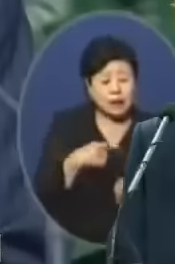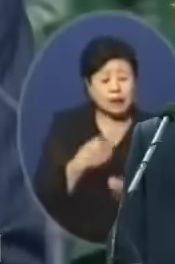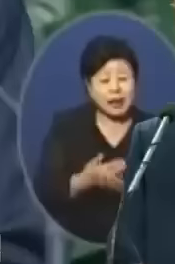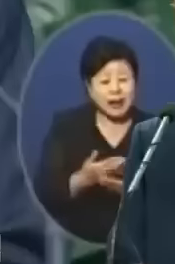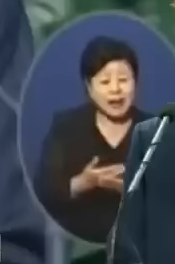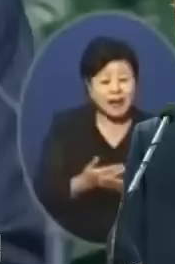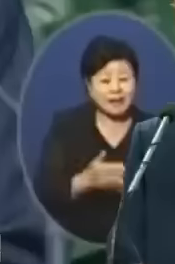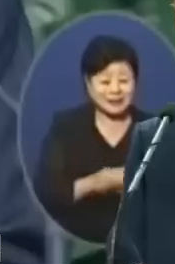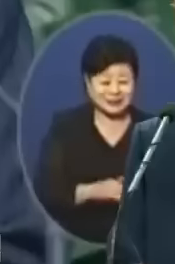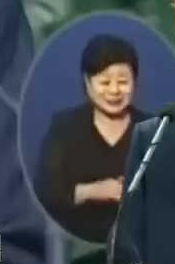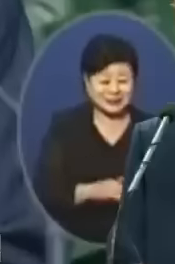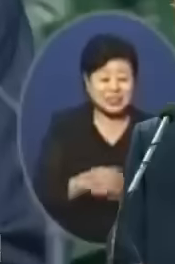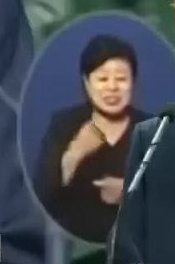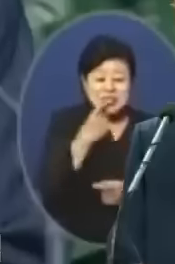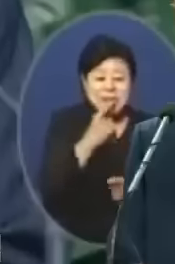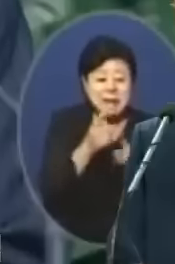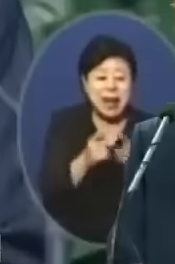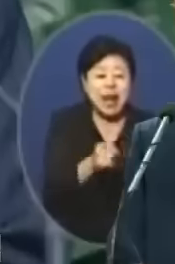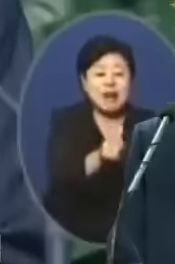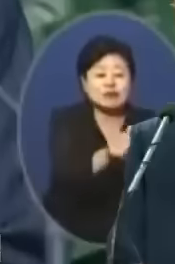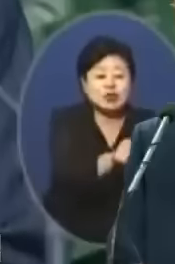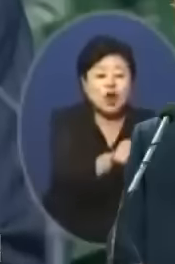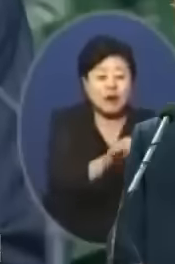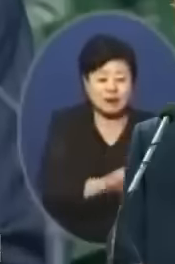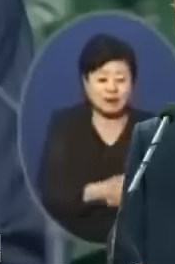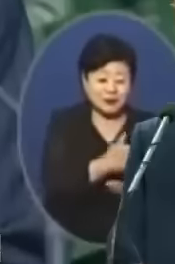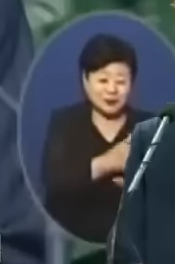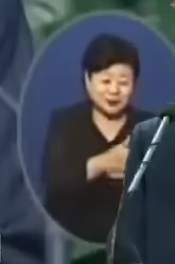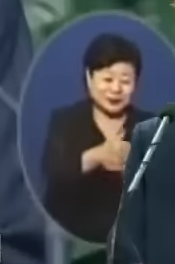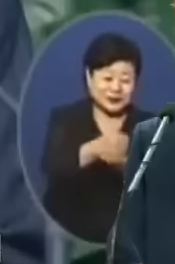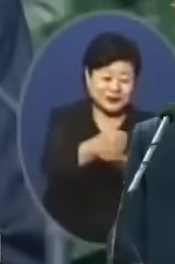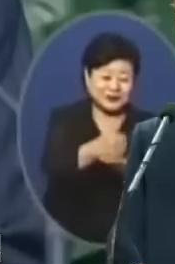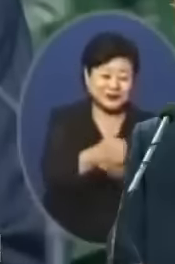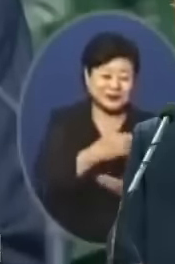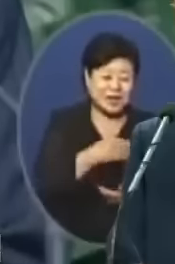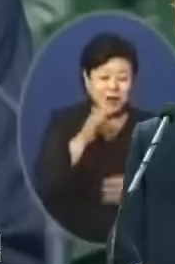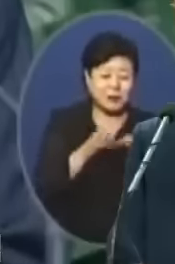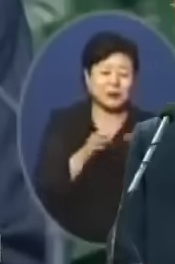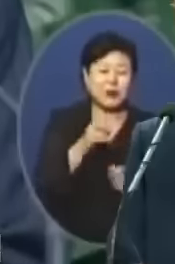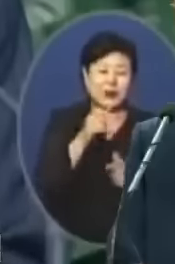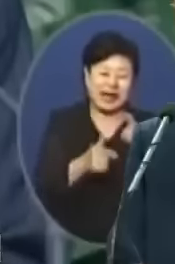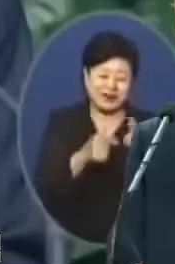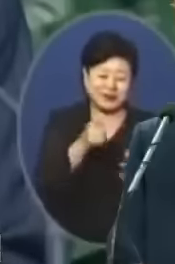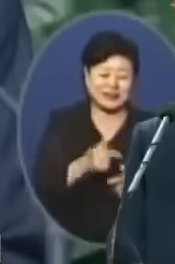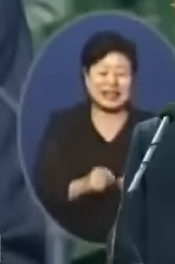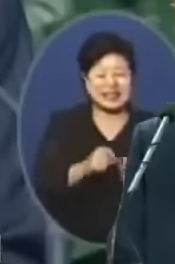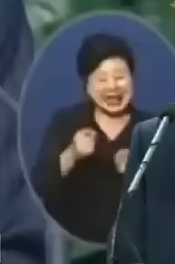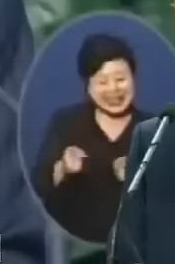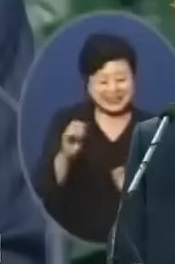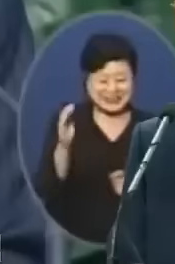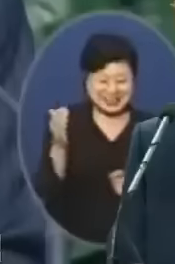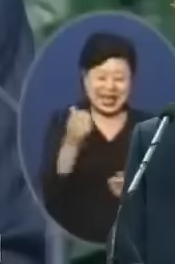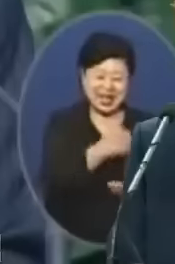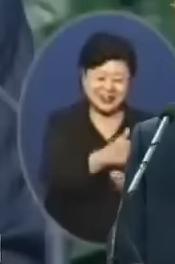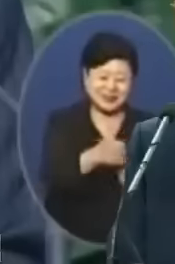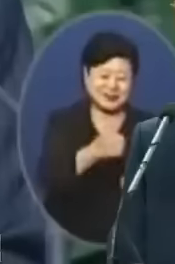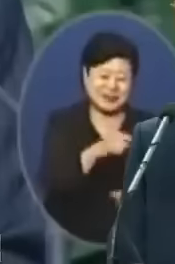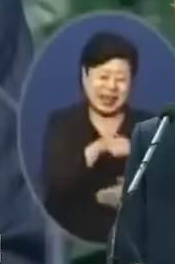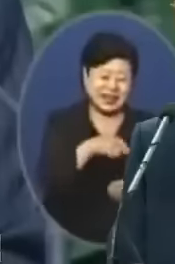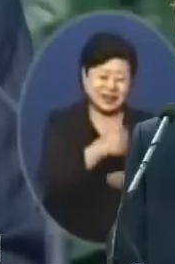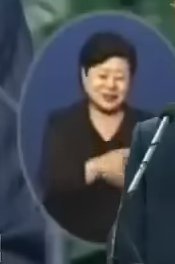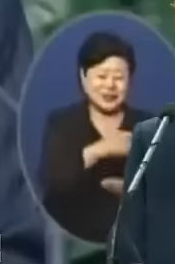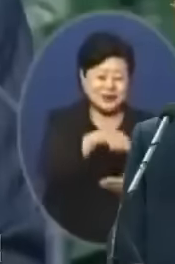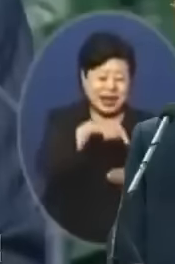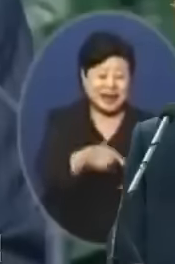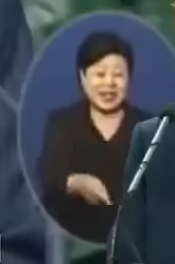주십시오. 우리 입에 말로서 붙어 있는 것입니다. 주님은 나의 포도나무여 나는 가지입니다. 주님이 내 안에, 내가